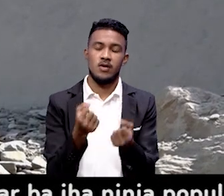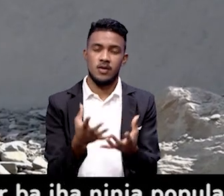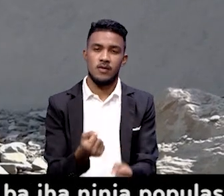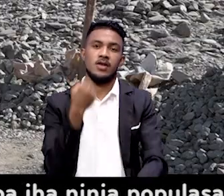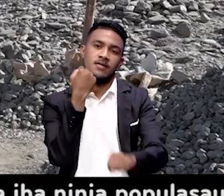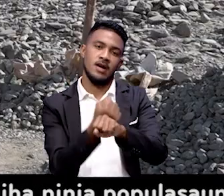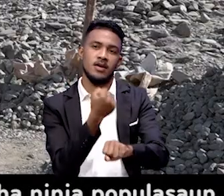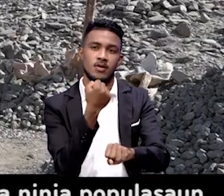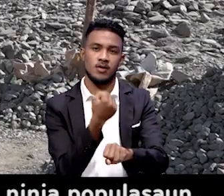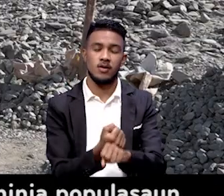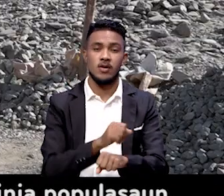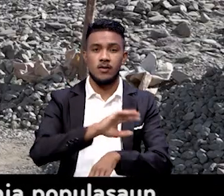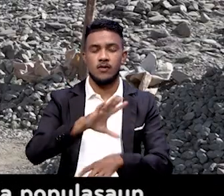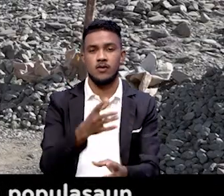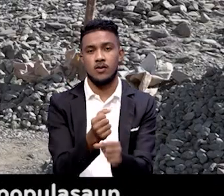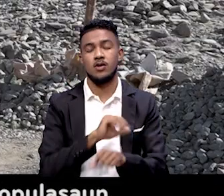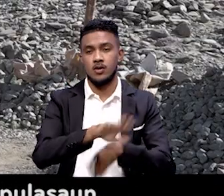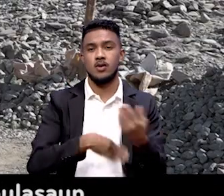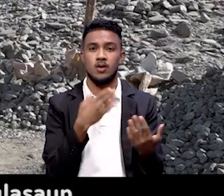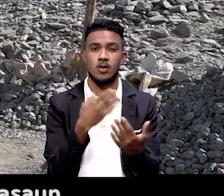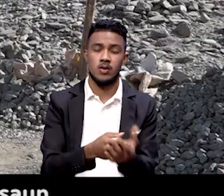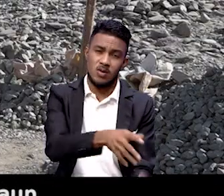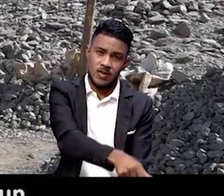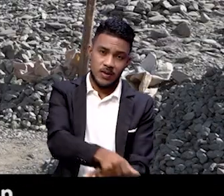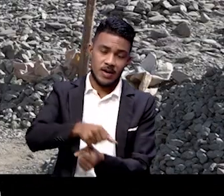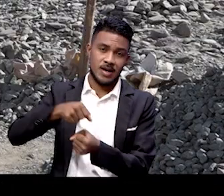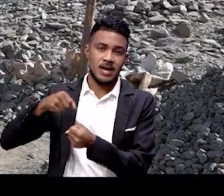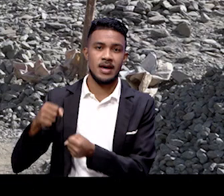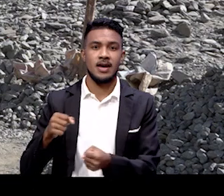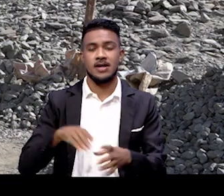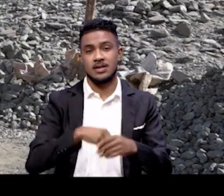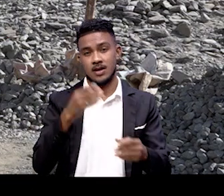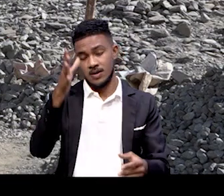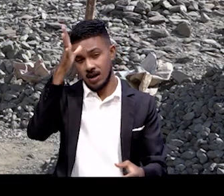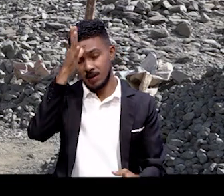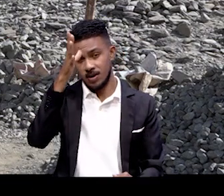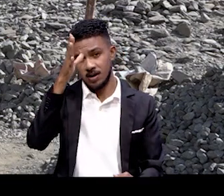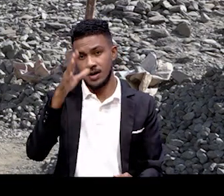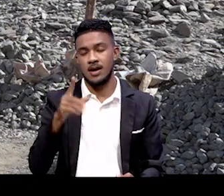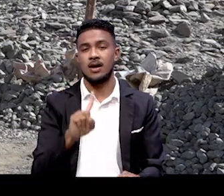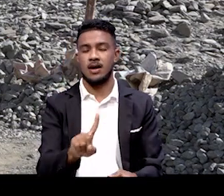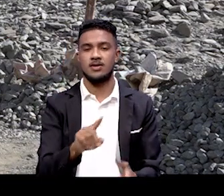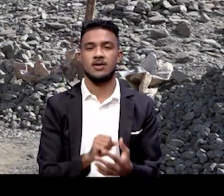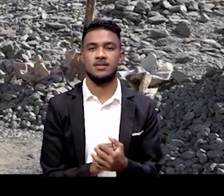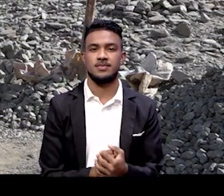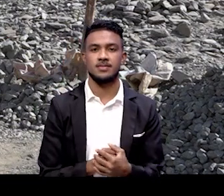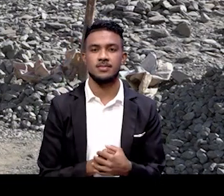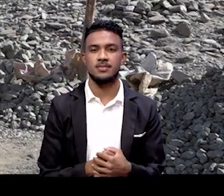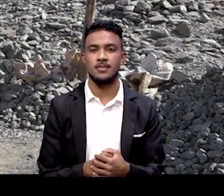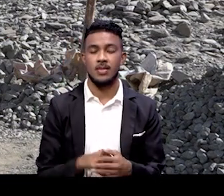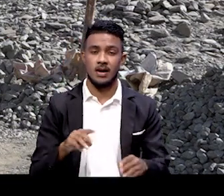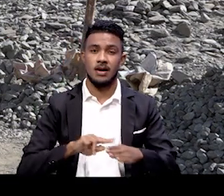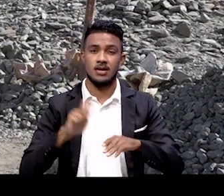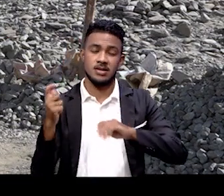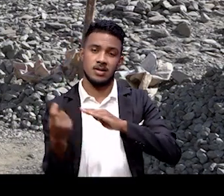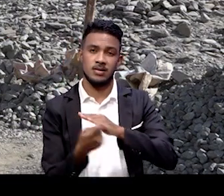satu ne futi tiap botol kata saya tapi ansurin saya te bai hela ansurin to to sempat mau hata